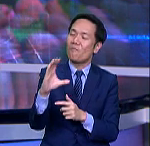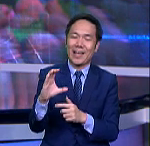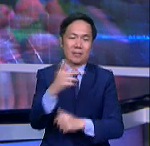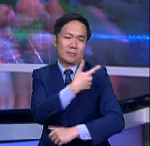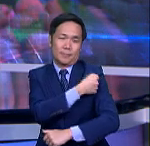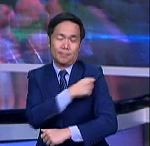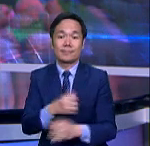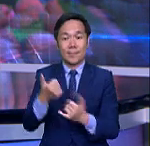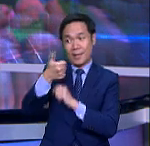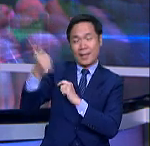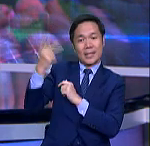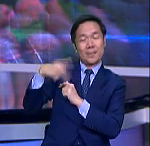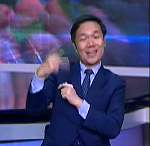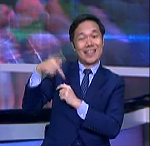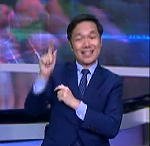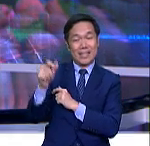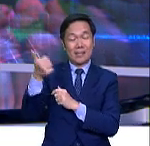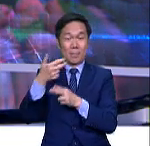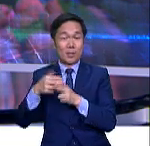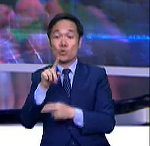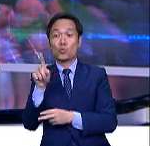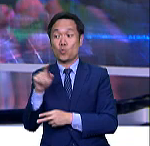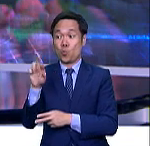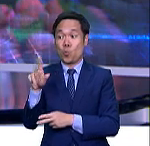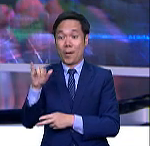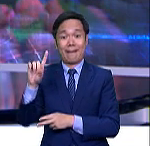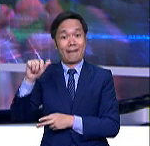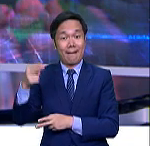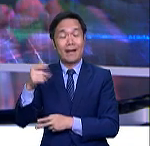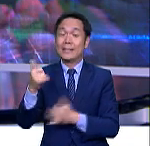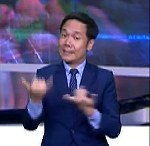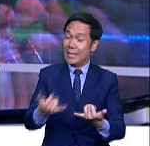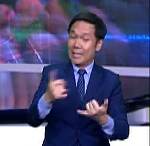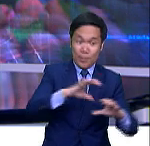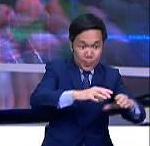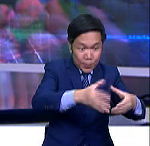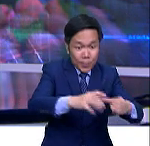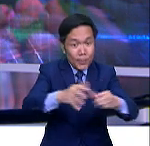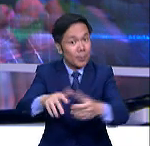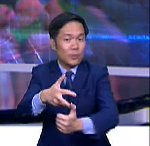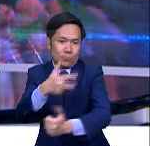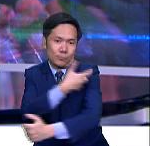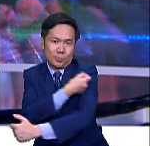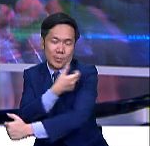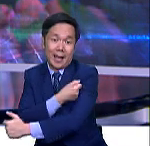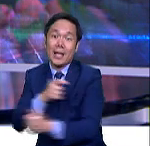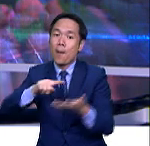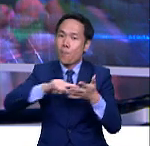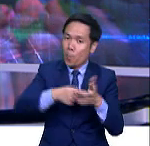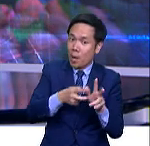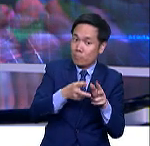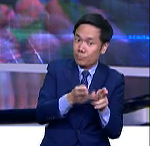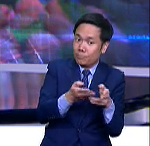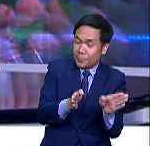Tempatan KPKT, Dato' Zuraida Kamarudin, satu program vaksinasi untuk kumpulan akan dilancarkan pada 6 Julai